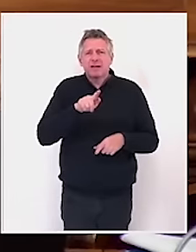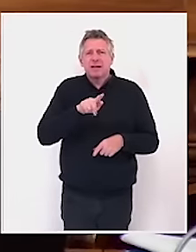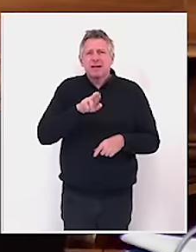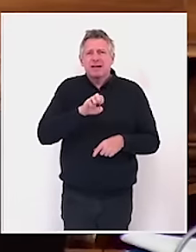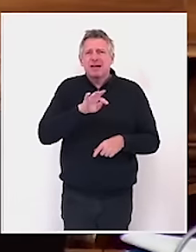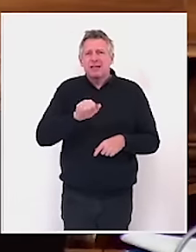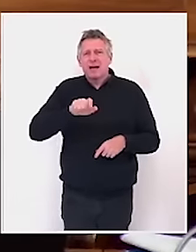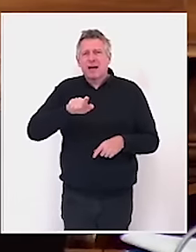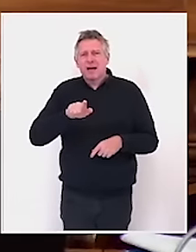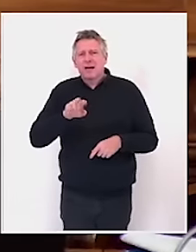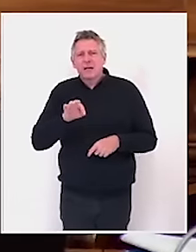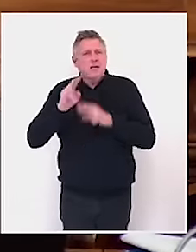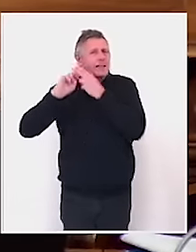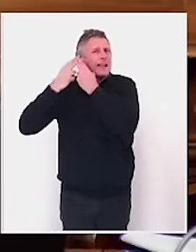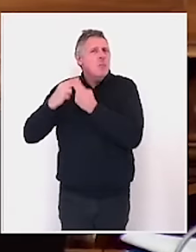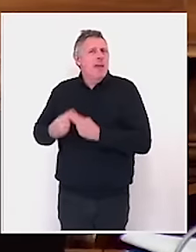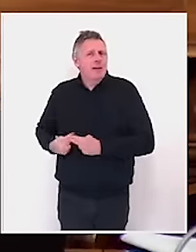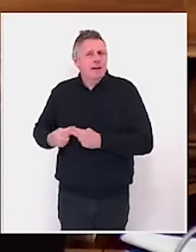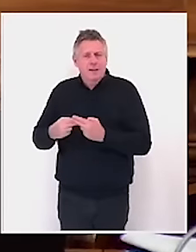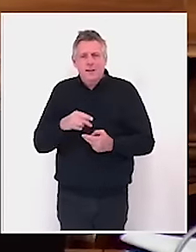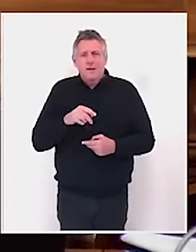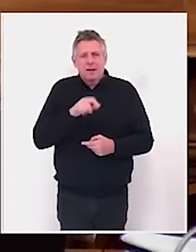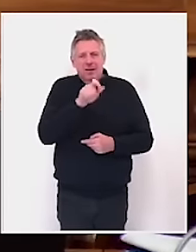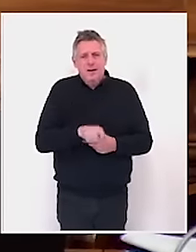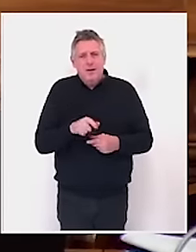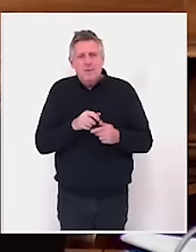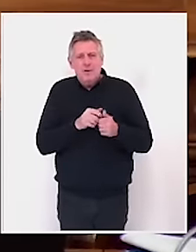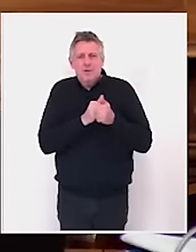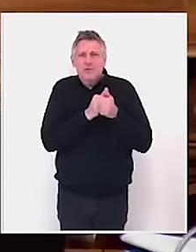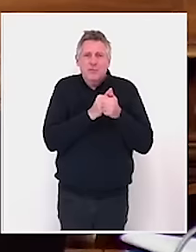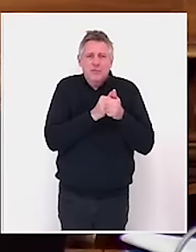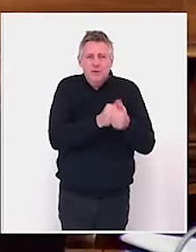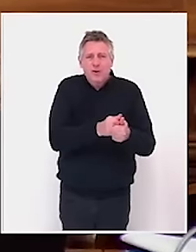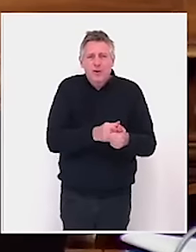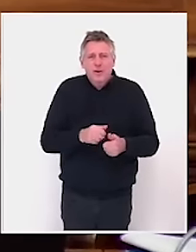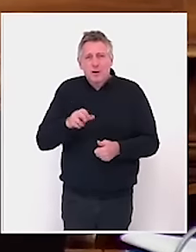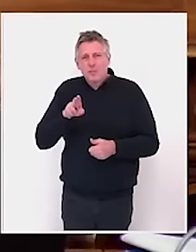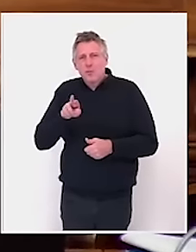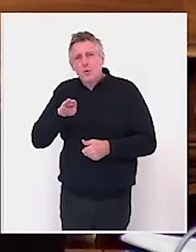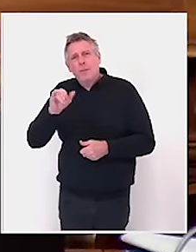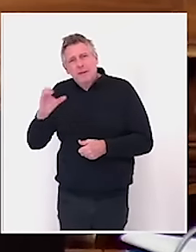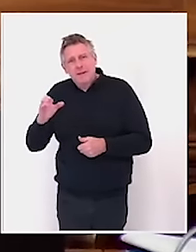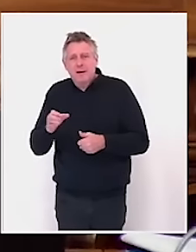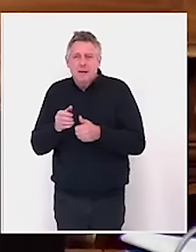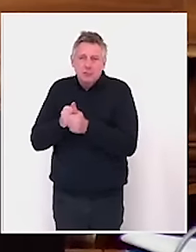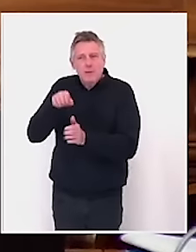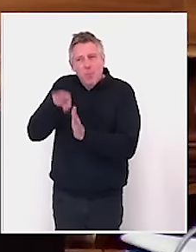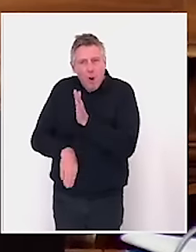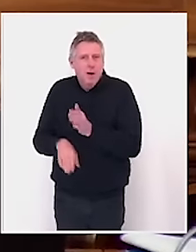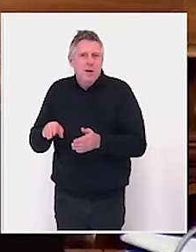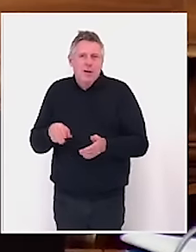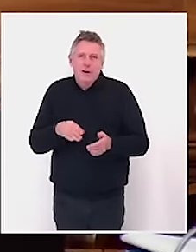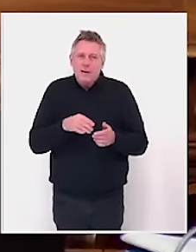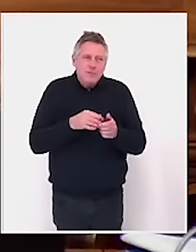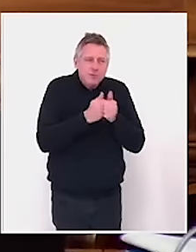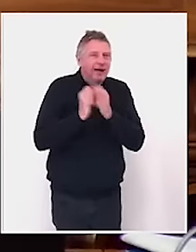Urmic, d'ailleurs, on est plus sur la ligne de Greta Thunberg que sur la ligne Urmic, hein. Et c'est vrai qu'on est sur ce discours-là. Oui,